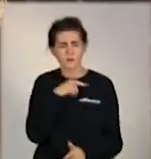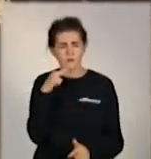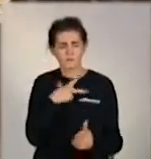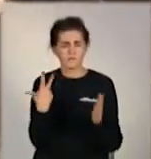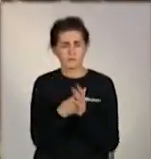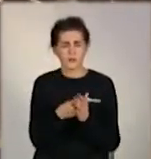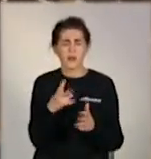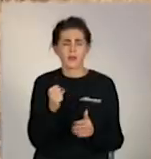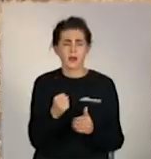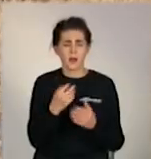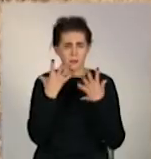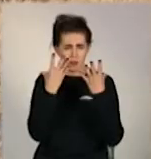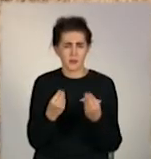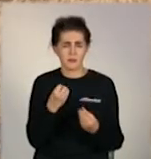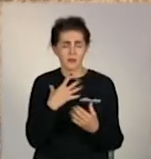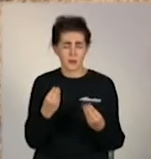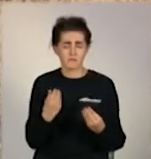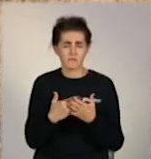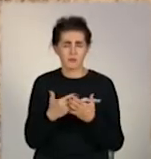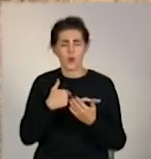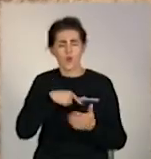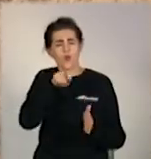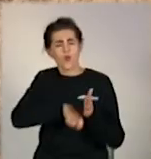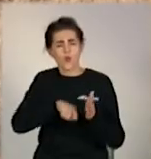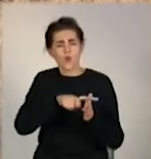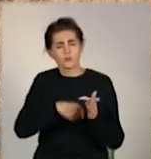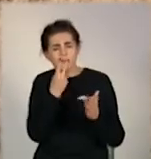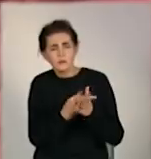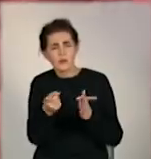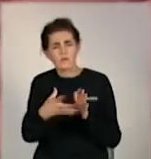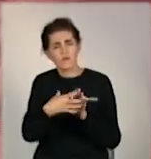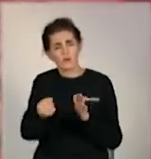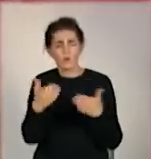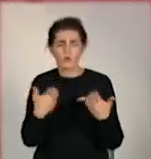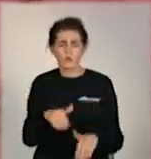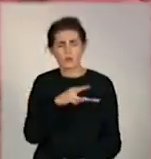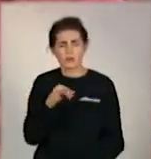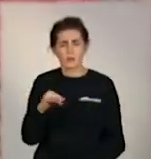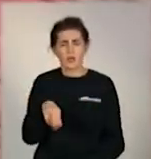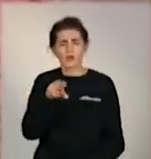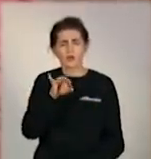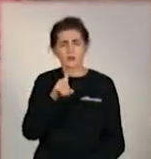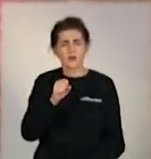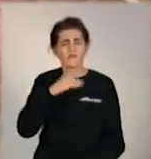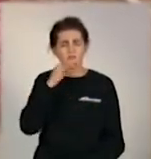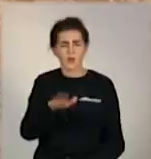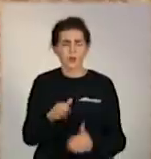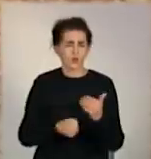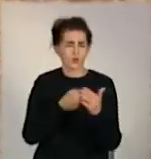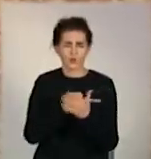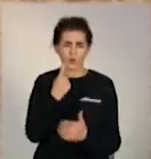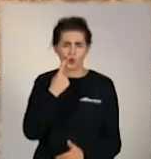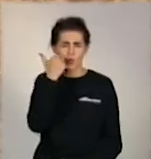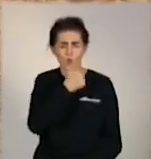15 день контролюємо поїдання вакцини. Дози вистачить на рік. Фахівці